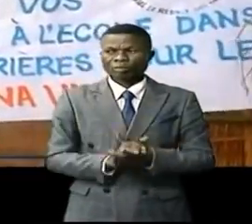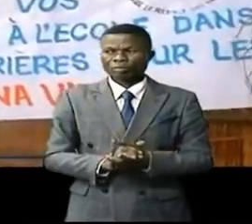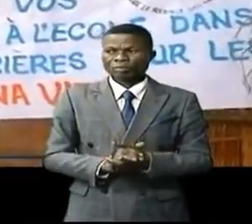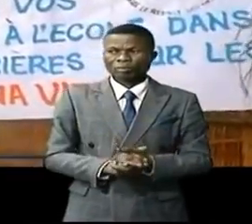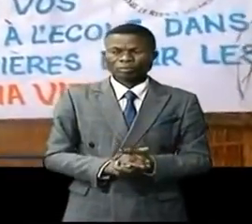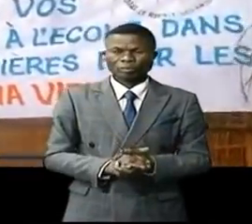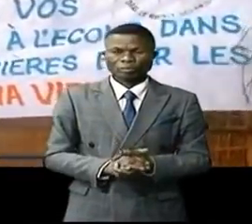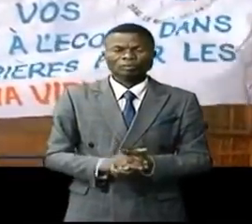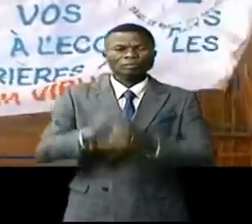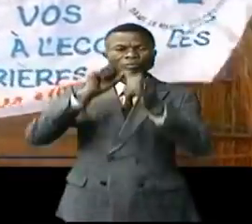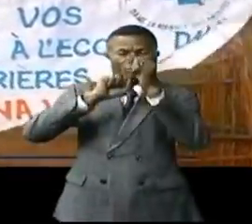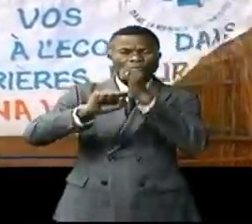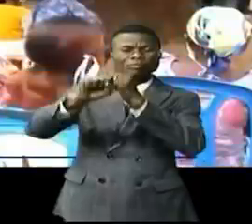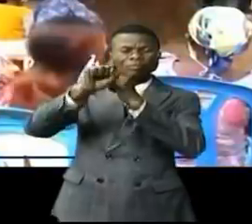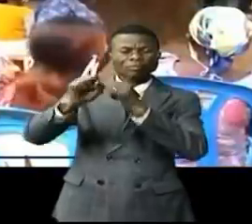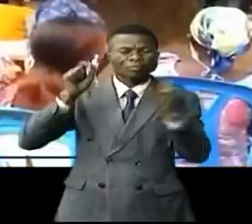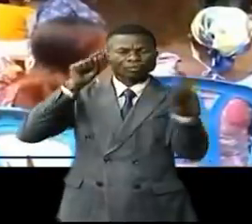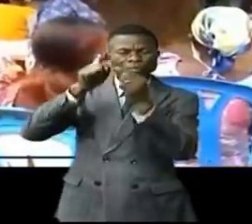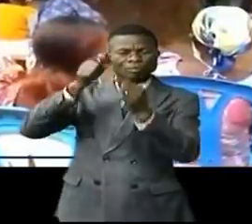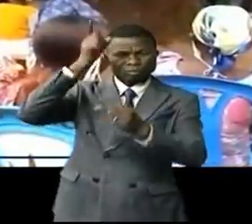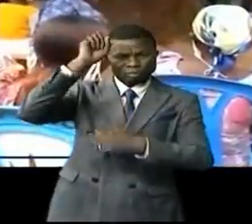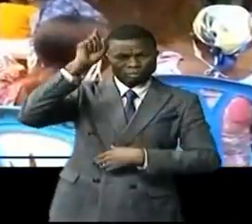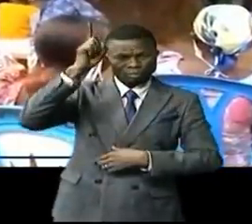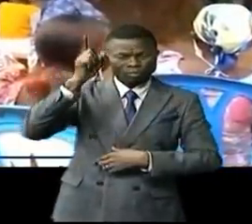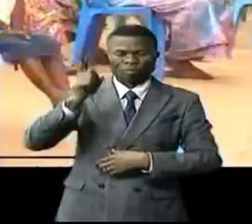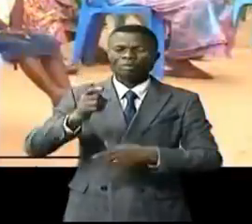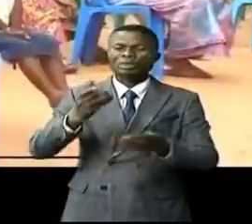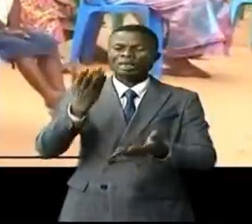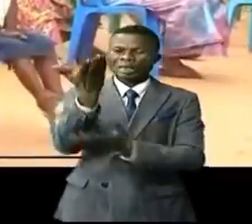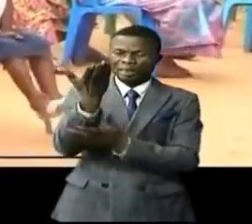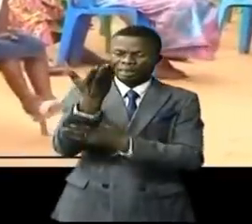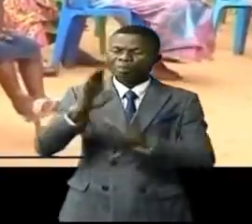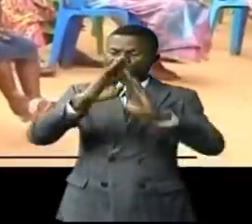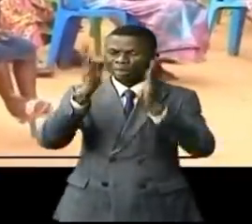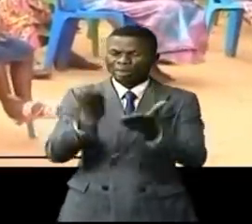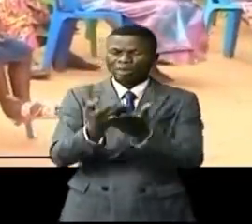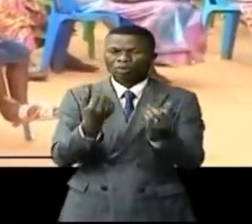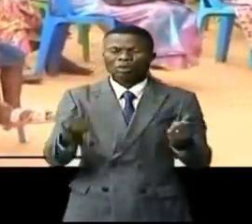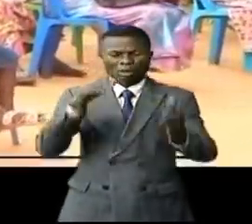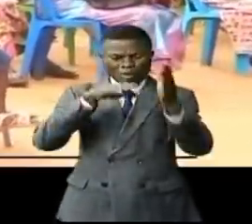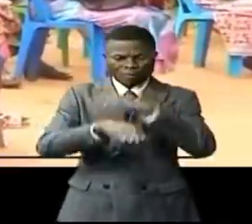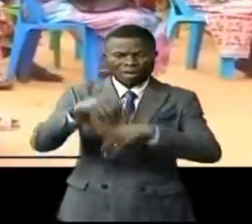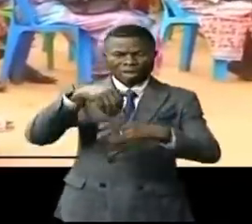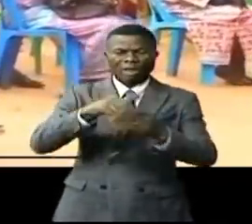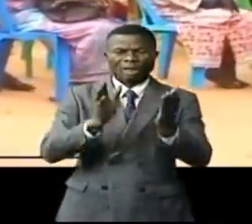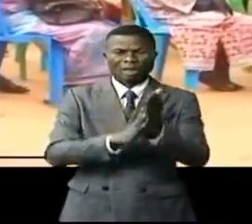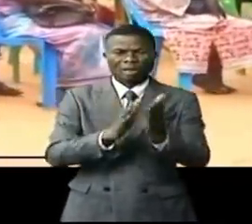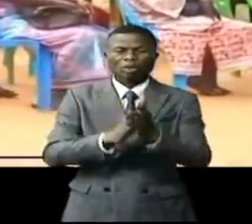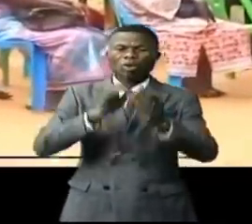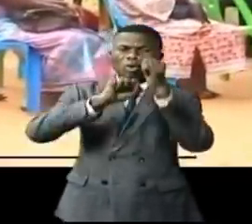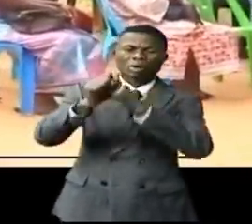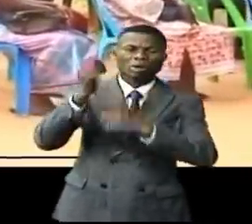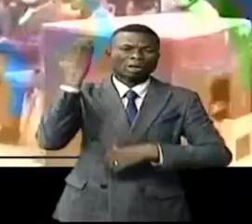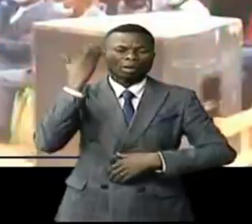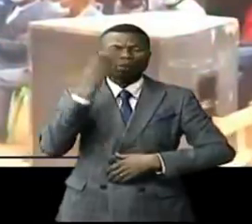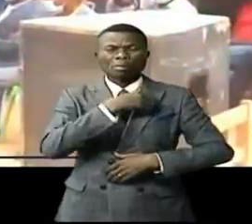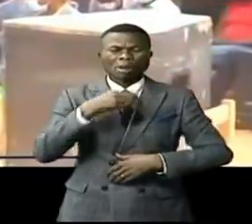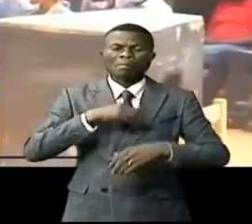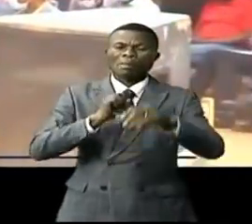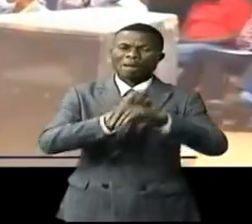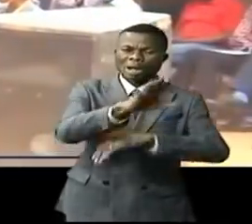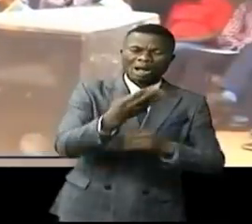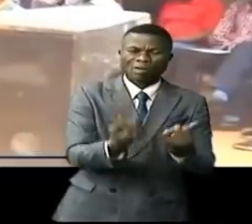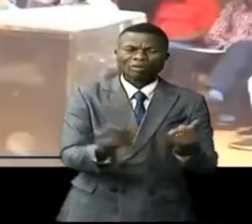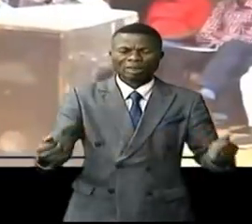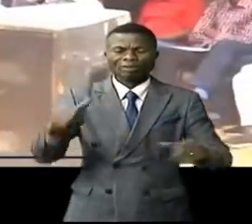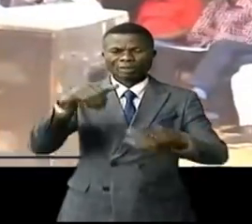Cette campagne a pour objectif général de mobiliser les enfants pour aller à l'école, ainsi que la sensibilisation des parents. Cela a envie d